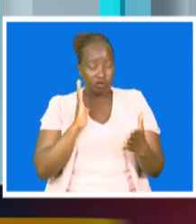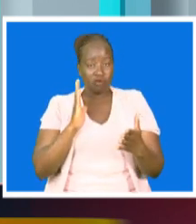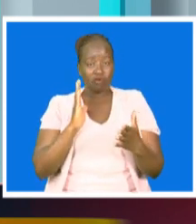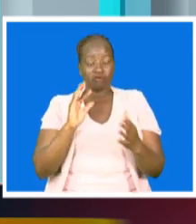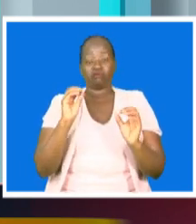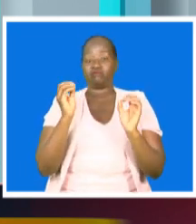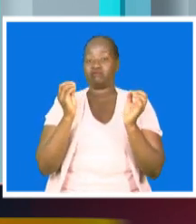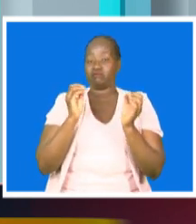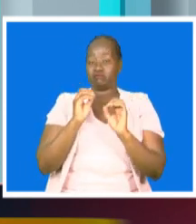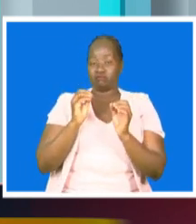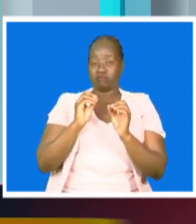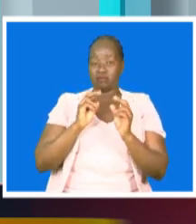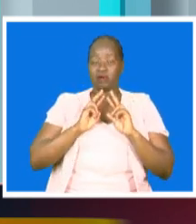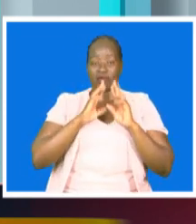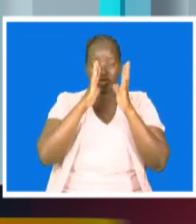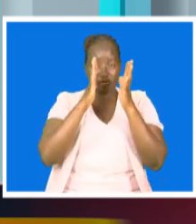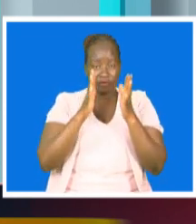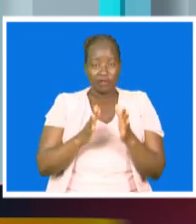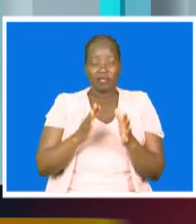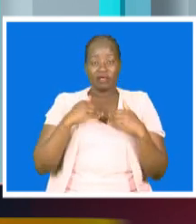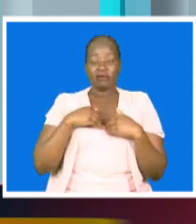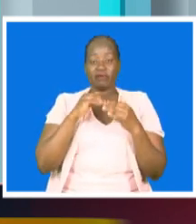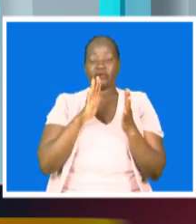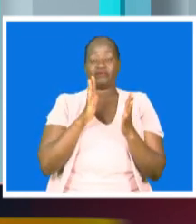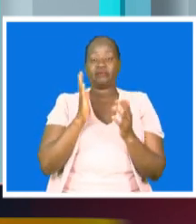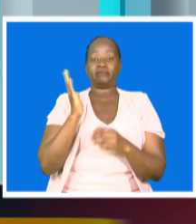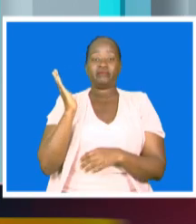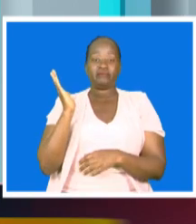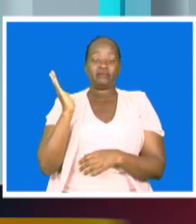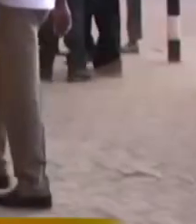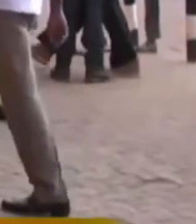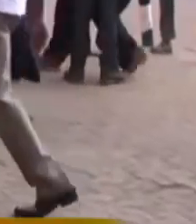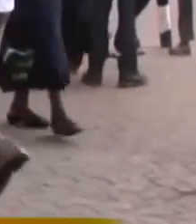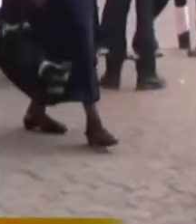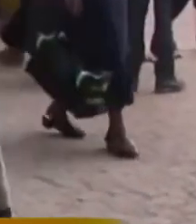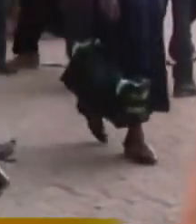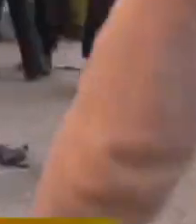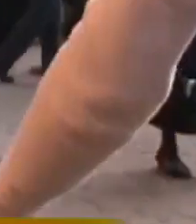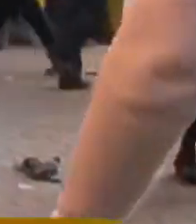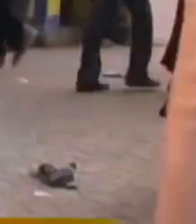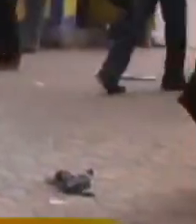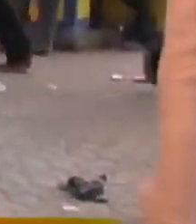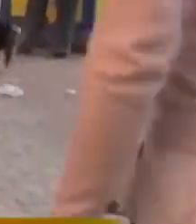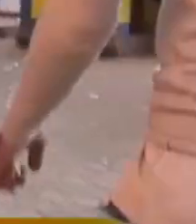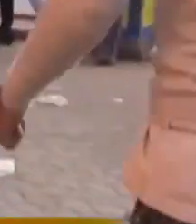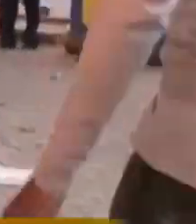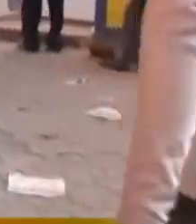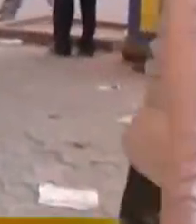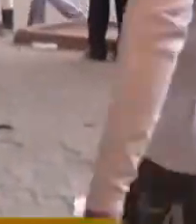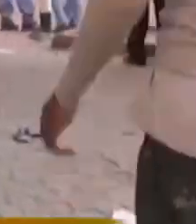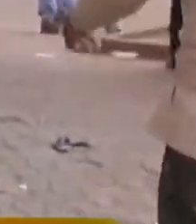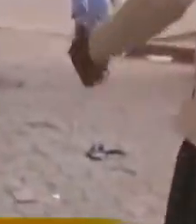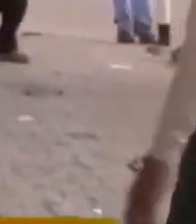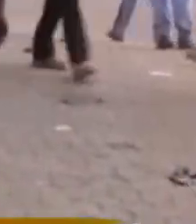kuito wa mohorono ya wagoi wa mwreithi ala atumenjithia. Makiari ya mdo nyomwe tu bere ya rifoti yo